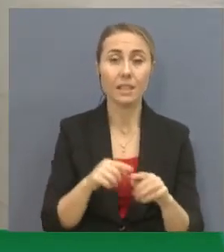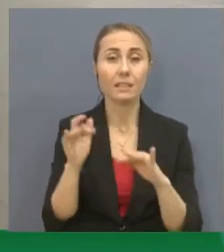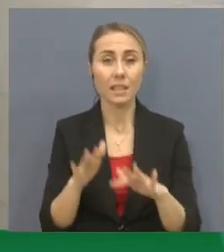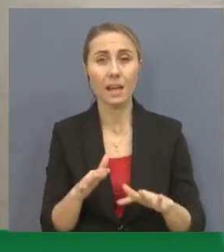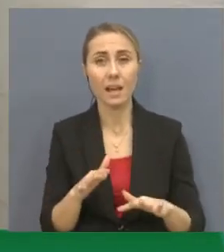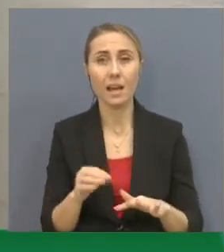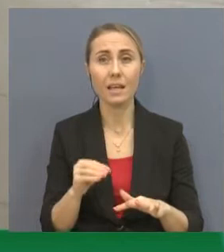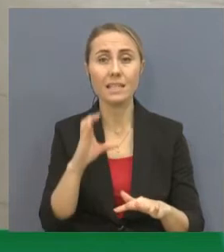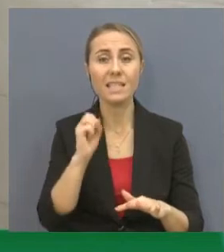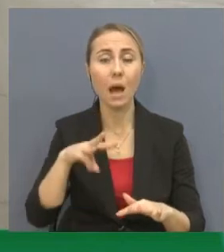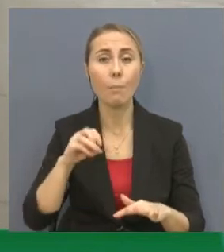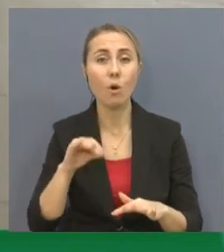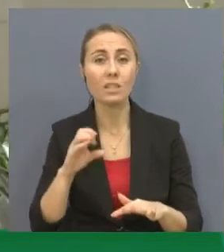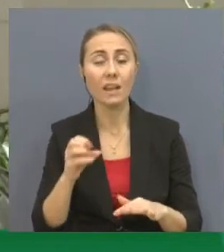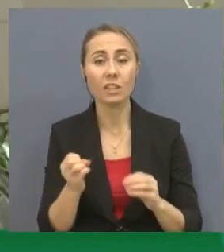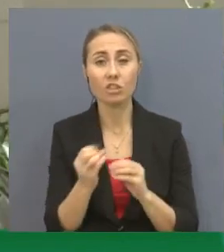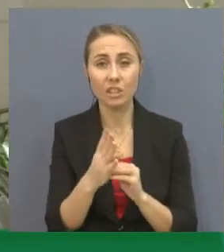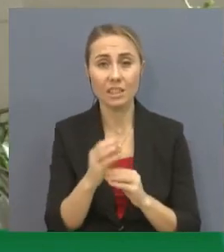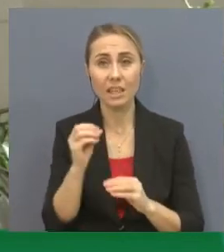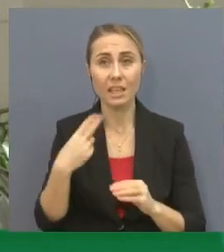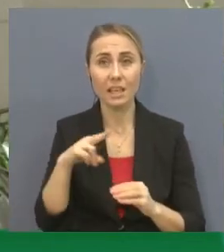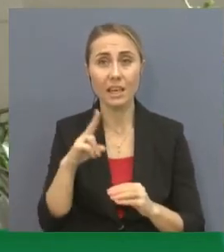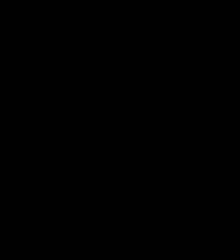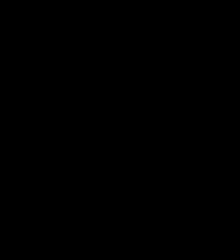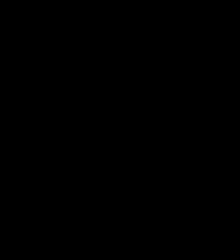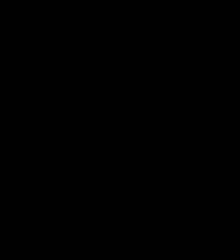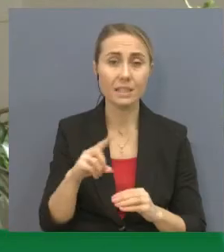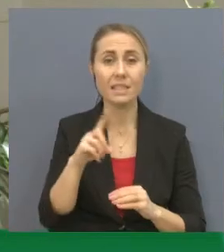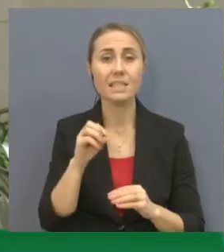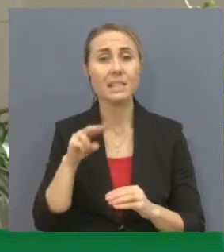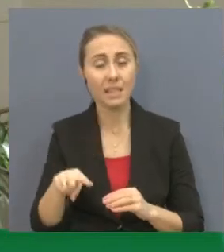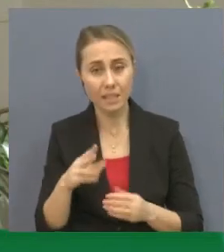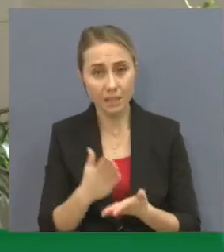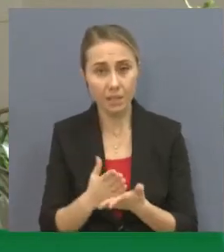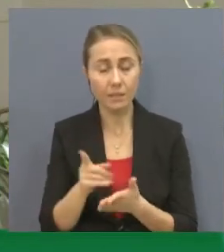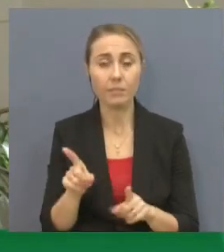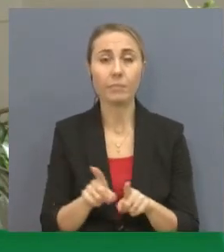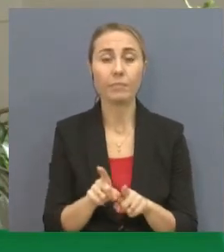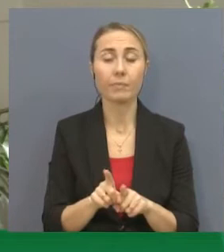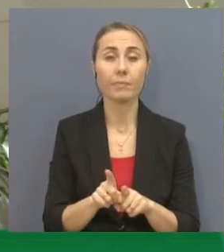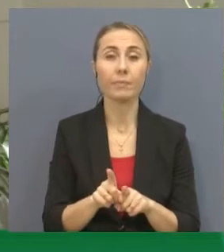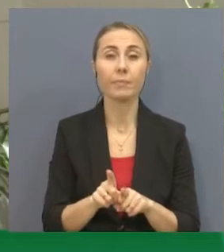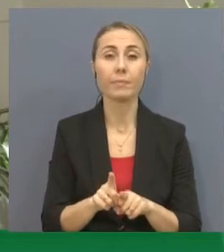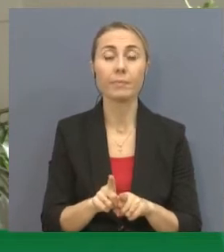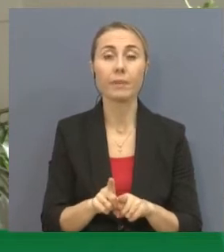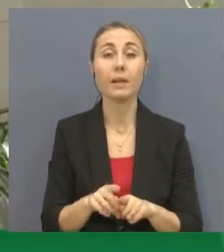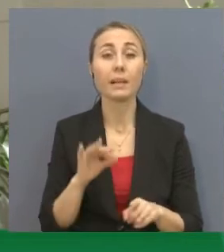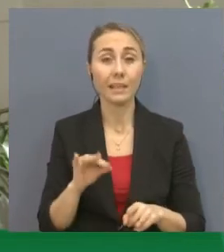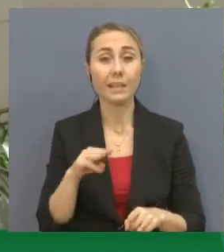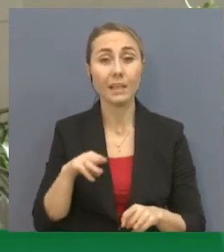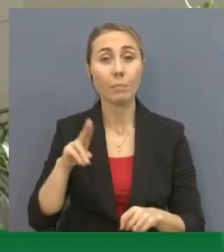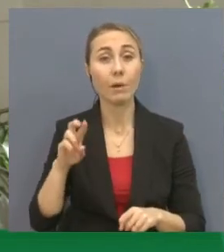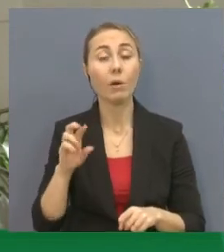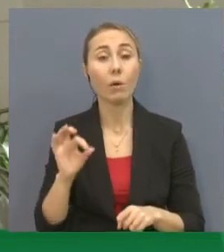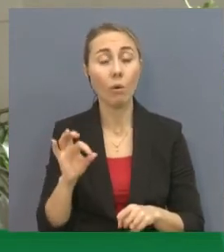количестве 14 единиц на базе камаз на базе зил вот ну и потребует а